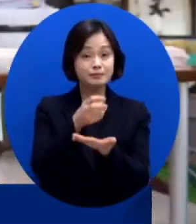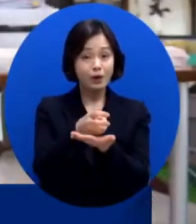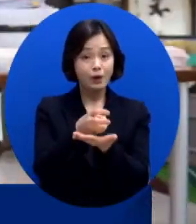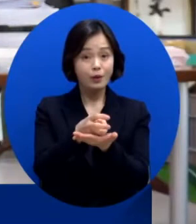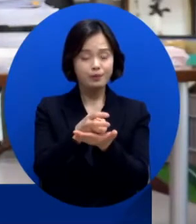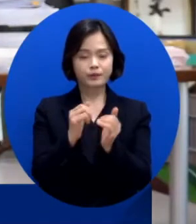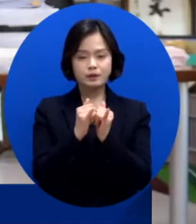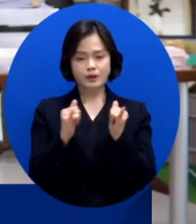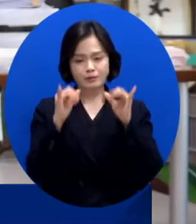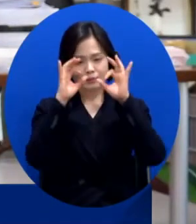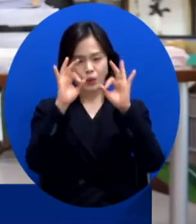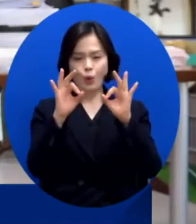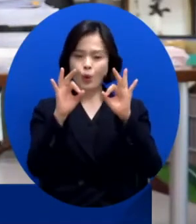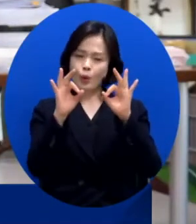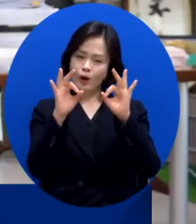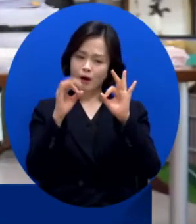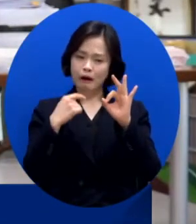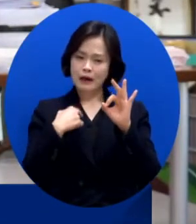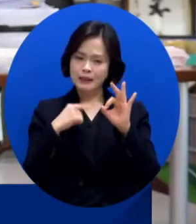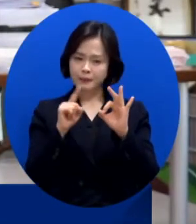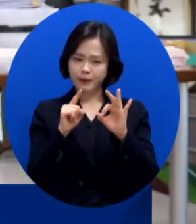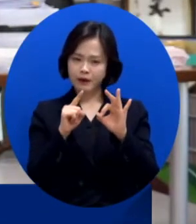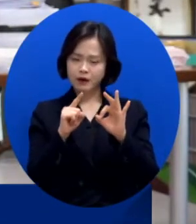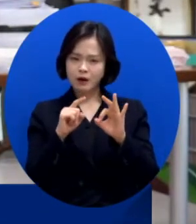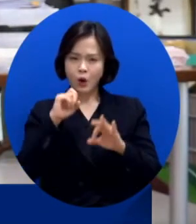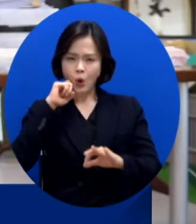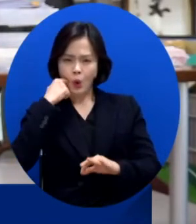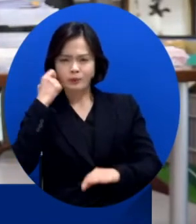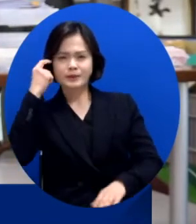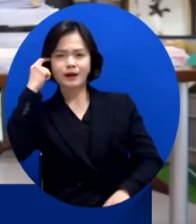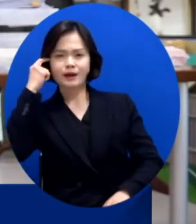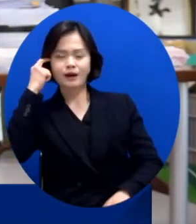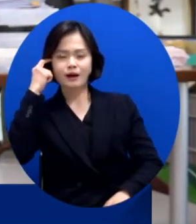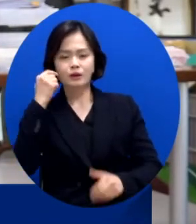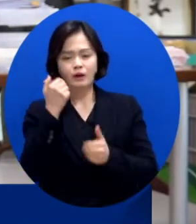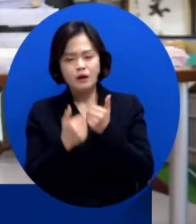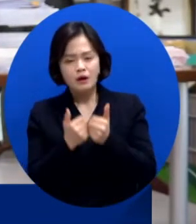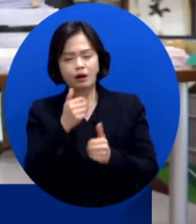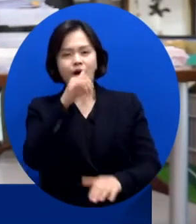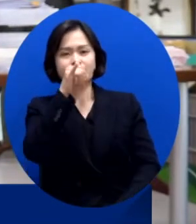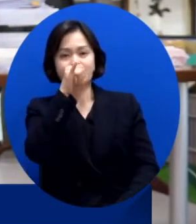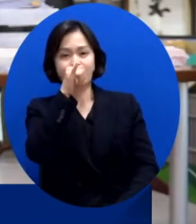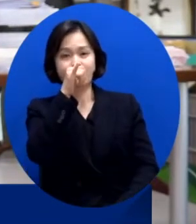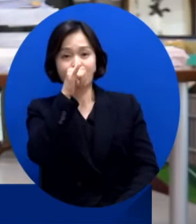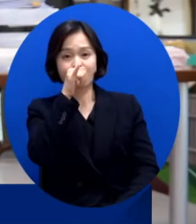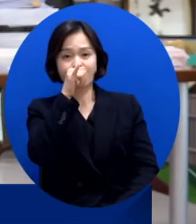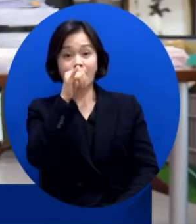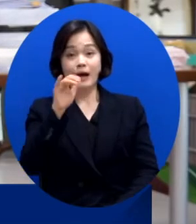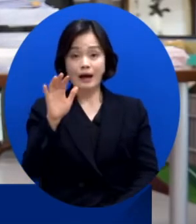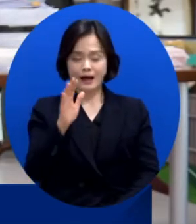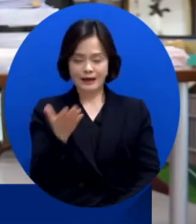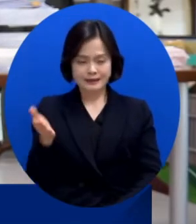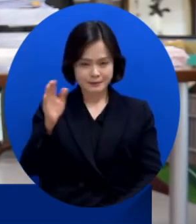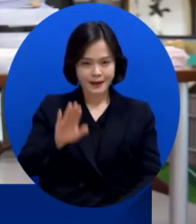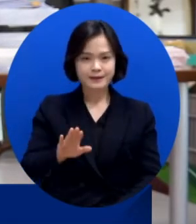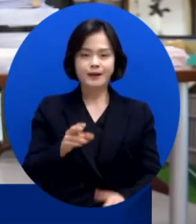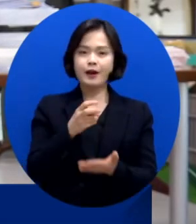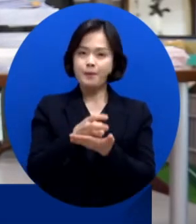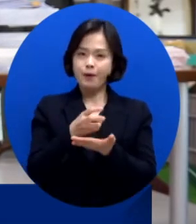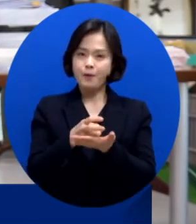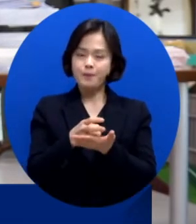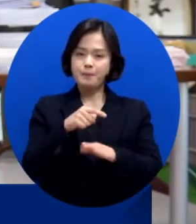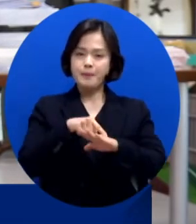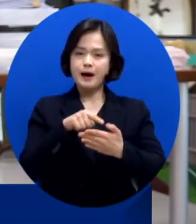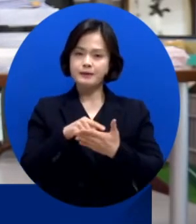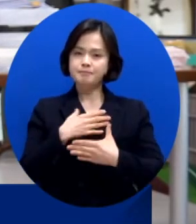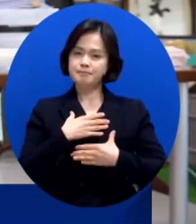우리 삶에 가까이 있다. 그래서 누구라도 이 법치주의라는 게 실현되려면 법이 누구라도 이렇게